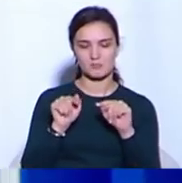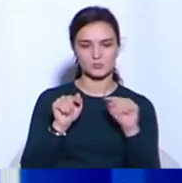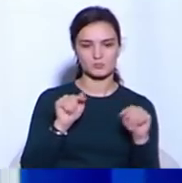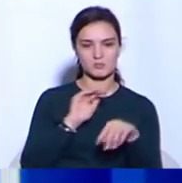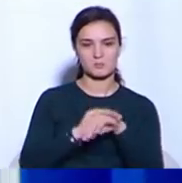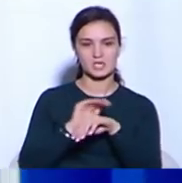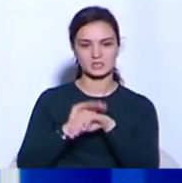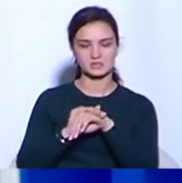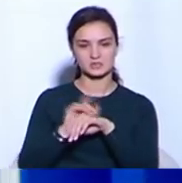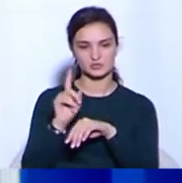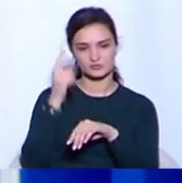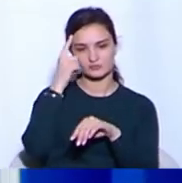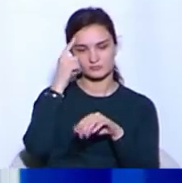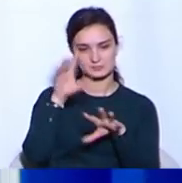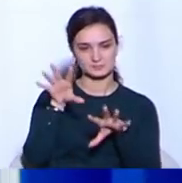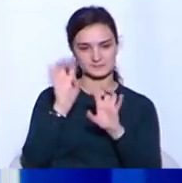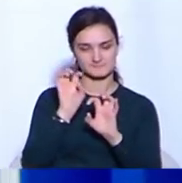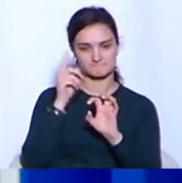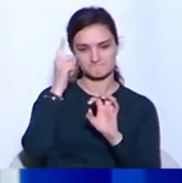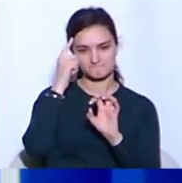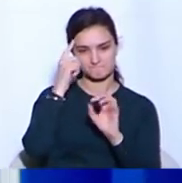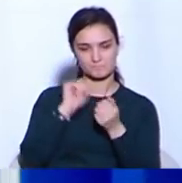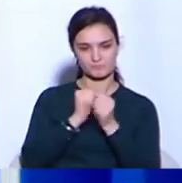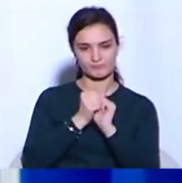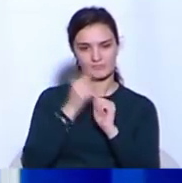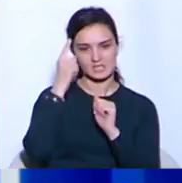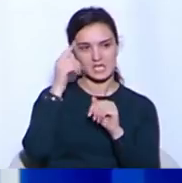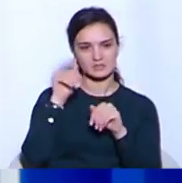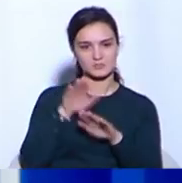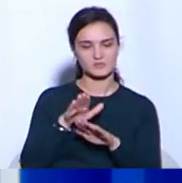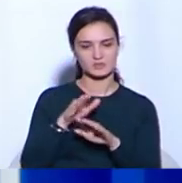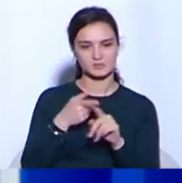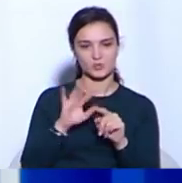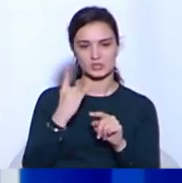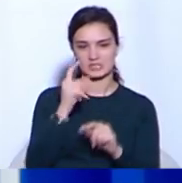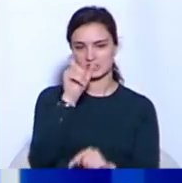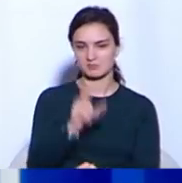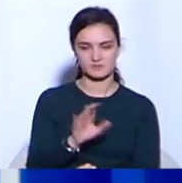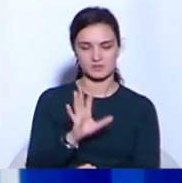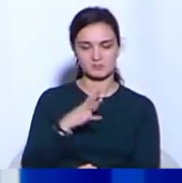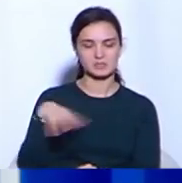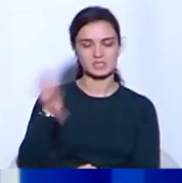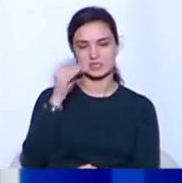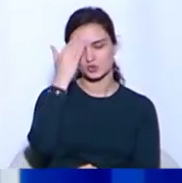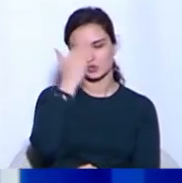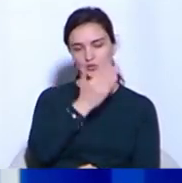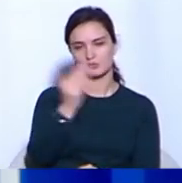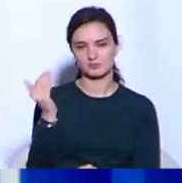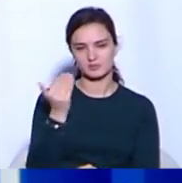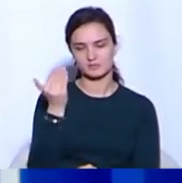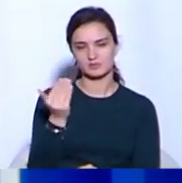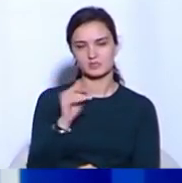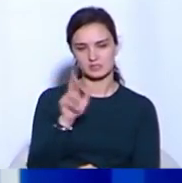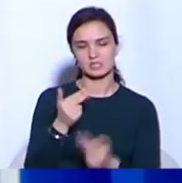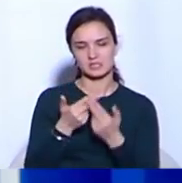ფაქტის აღბეჭდა ჩვენს მეხსიერებაში არის გადამწყვეტი, არა მარტო ერთი ინდივიდისათვის, არამედ მთელი საზოგადოებისათვის.